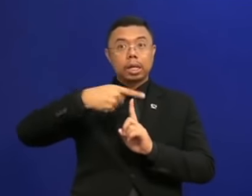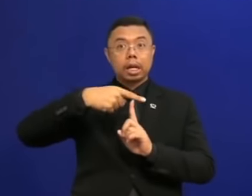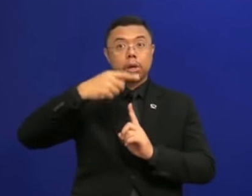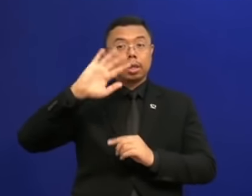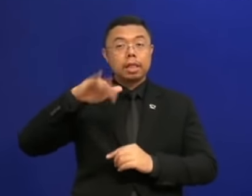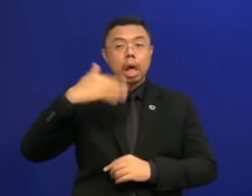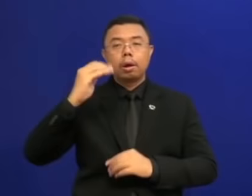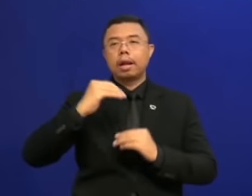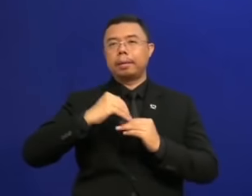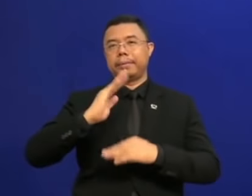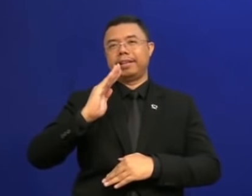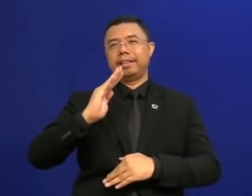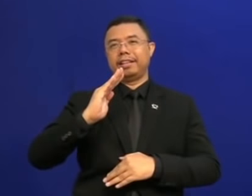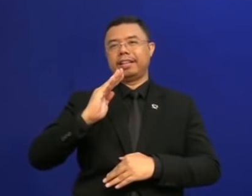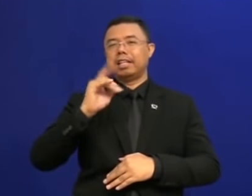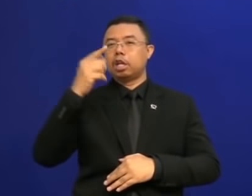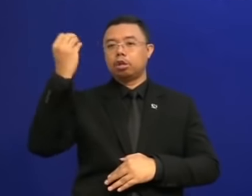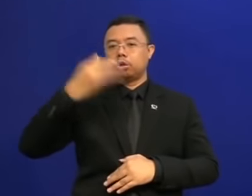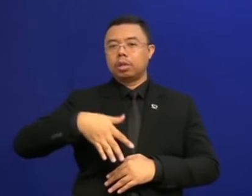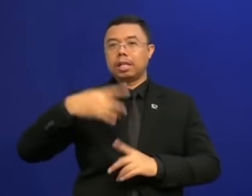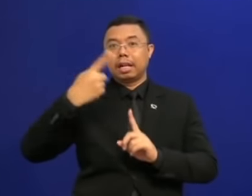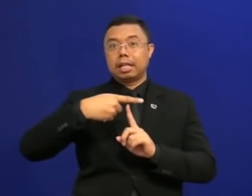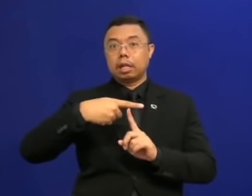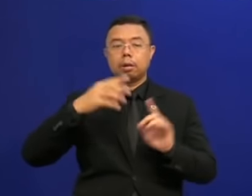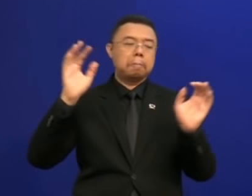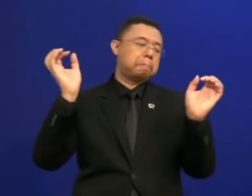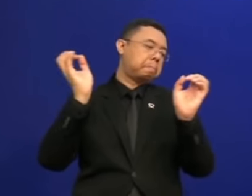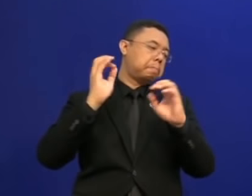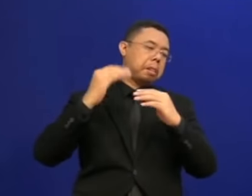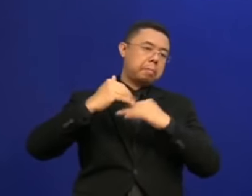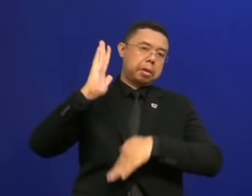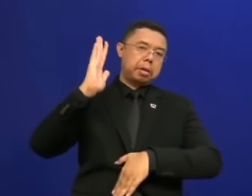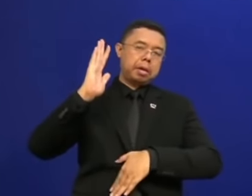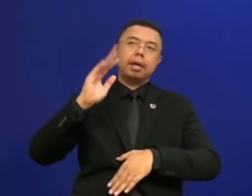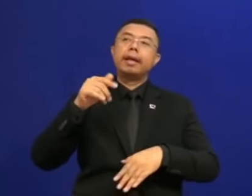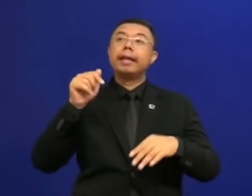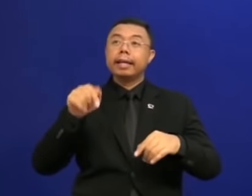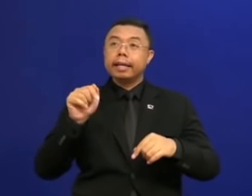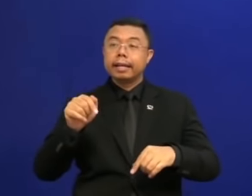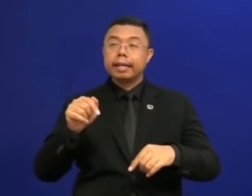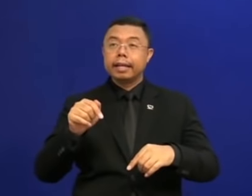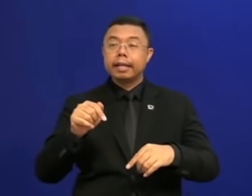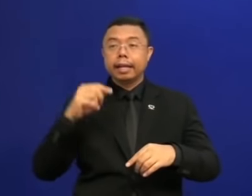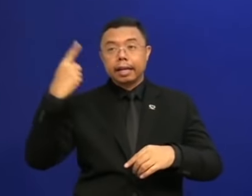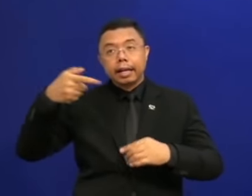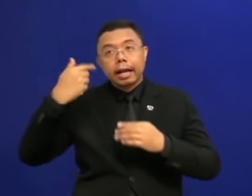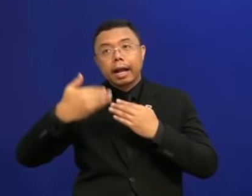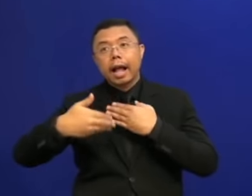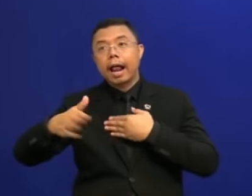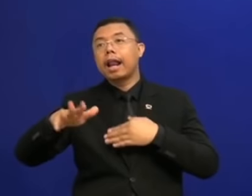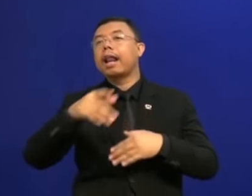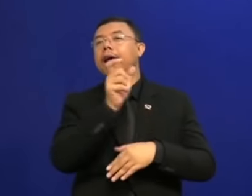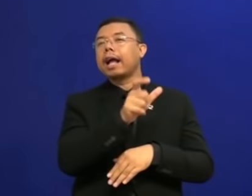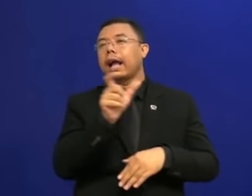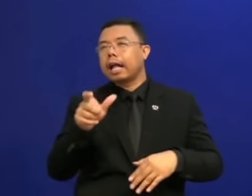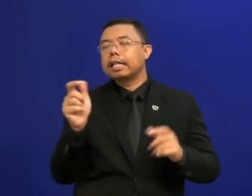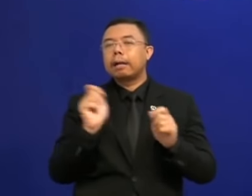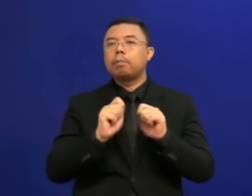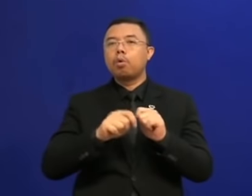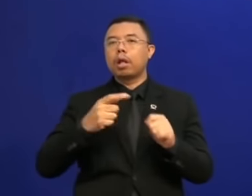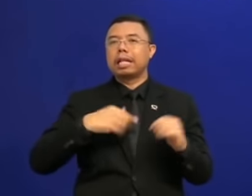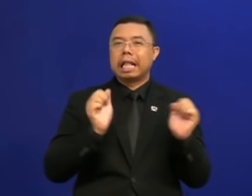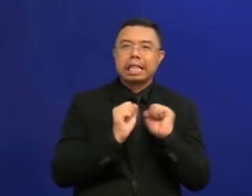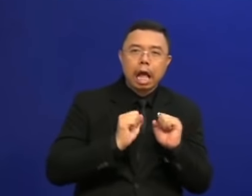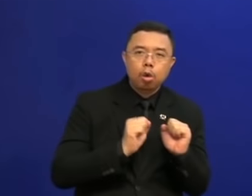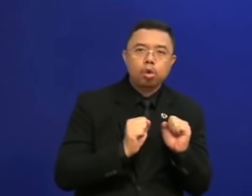1 triliun tahun lebih, 1 juta triliun tahun lebih. Ini kata yang mestinya mengerikan,